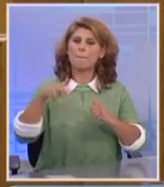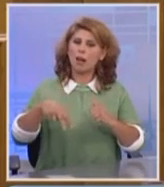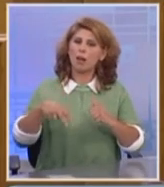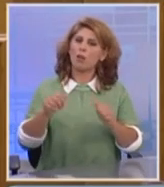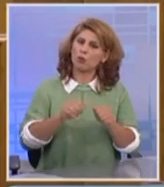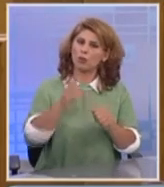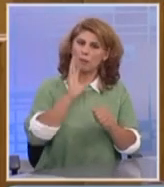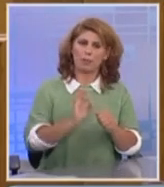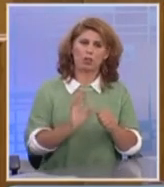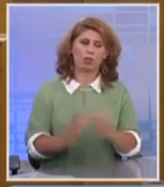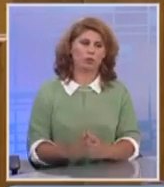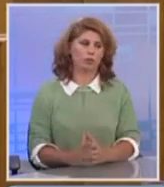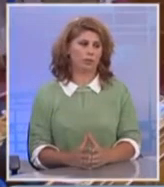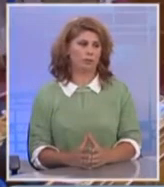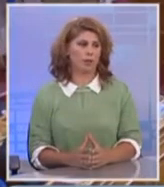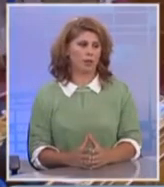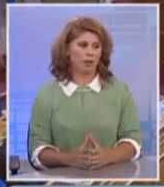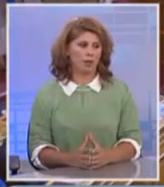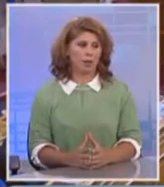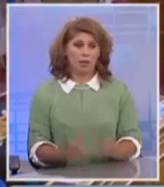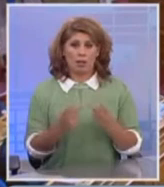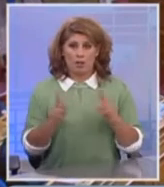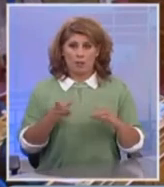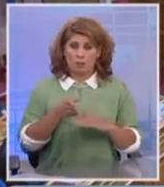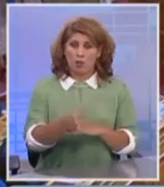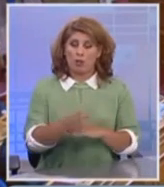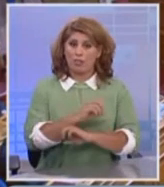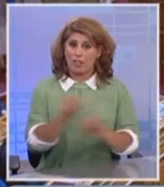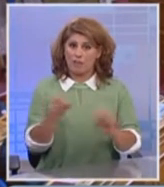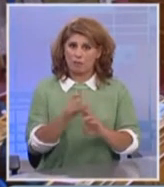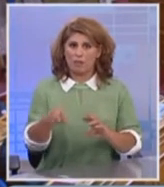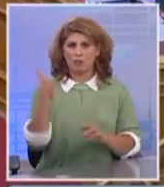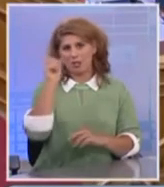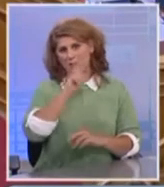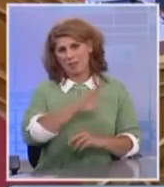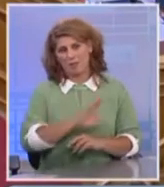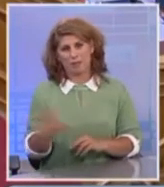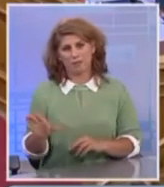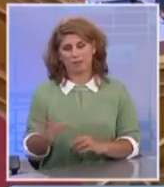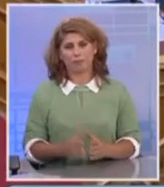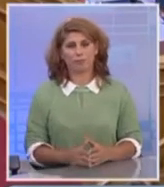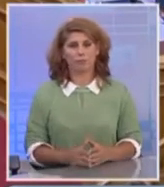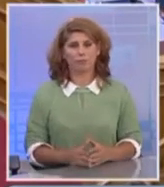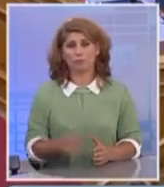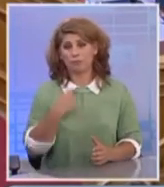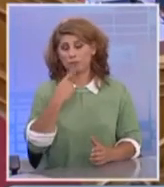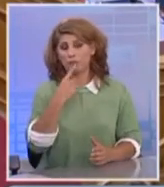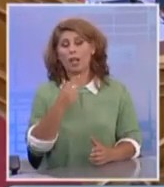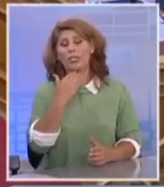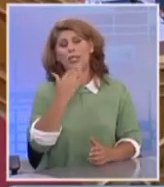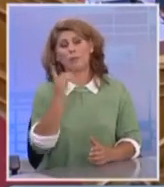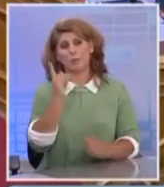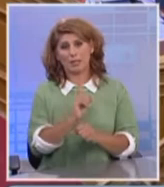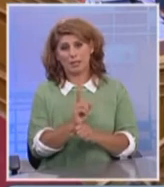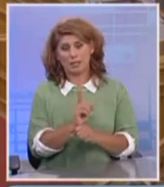στην πραγματικότητα. Η ελεύθερη πρόσβαση που διαφημίζεται είναι μια απάτη. Η επίκληση ότι δεν μπορεί μια